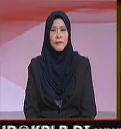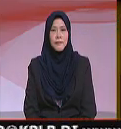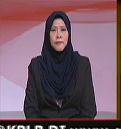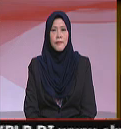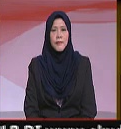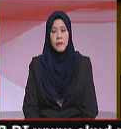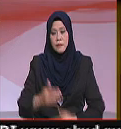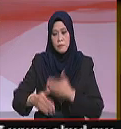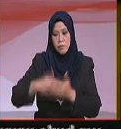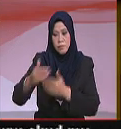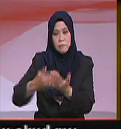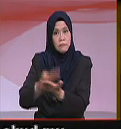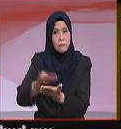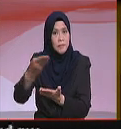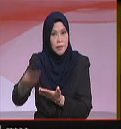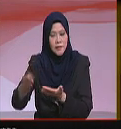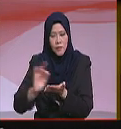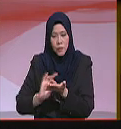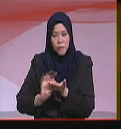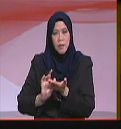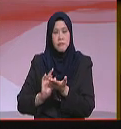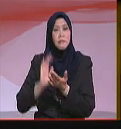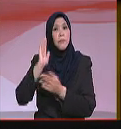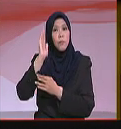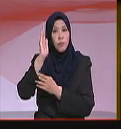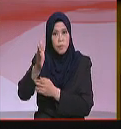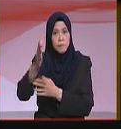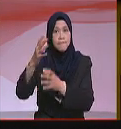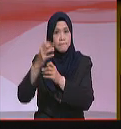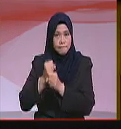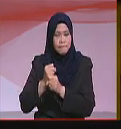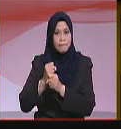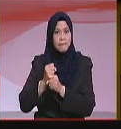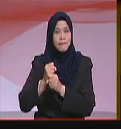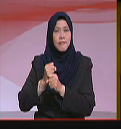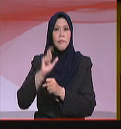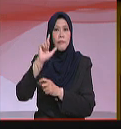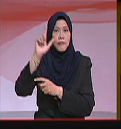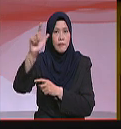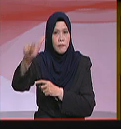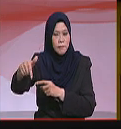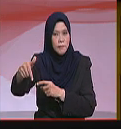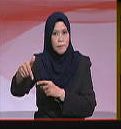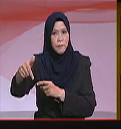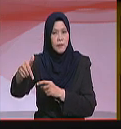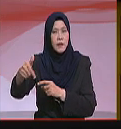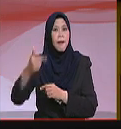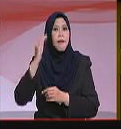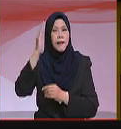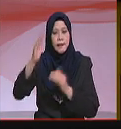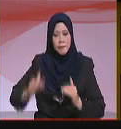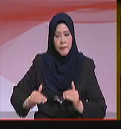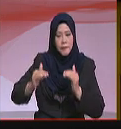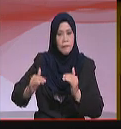Proses pemberian vaksin ini telah diperolehi nanti akan dilakukan secara